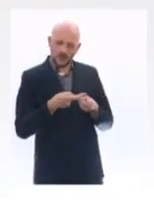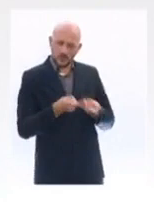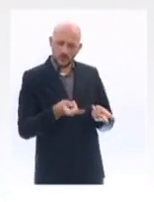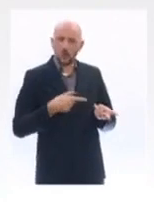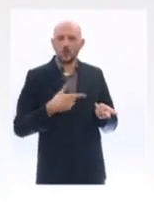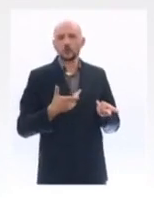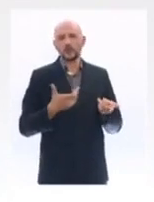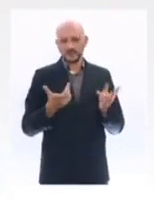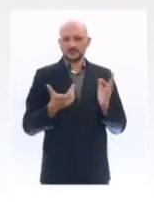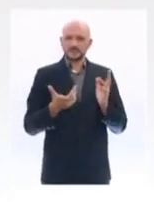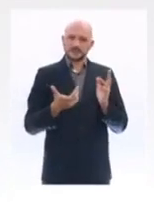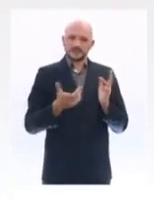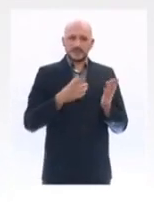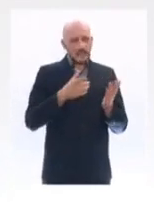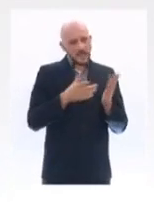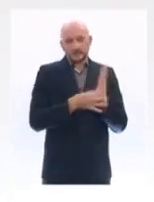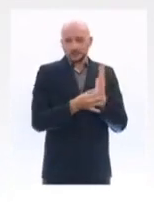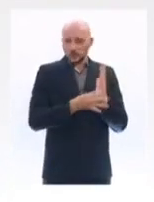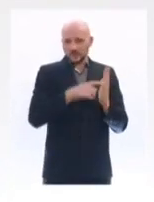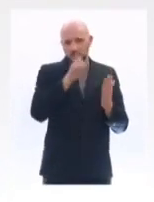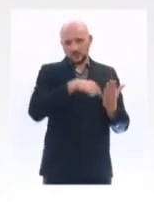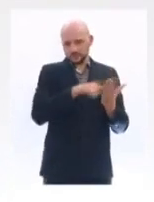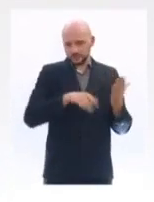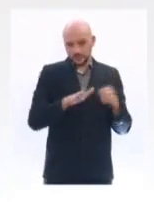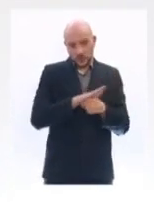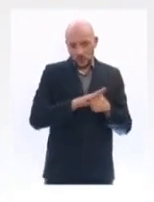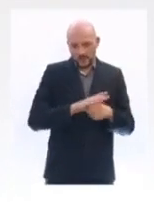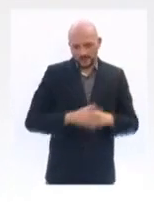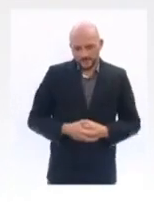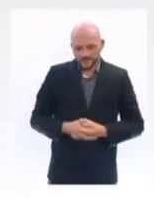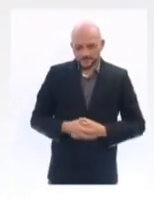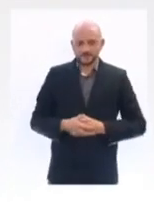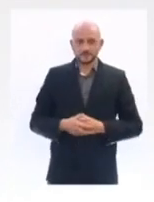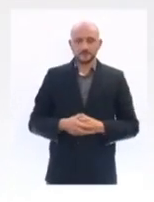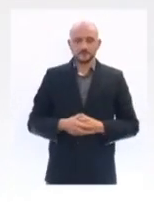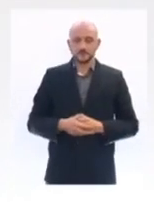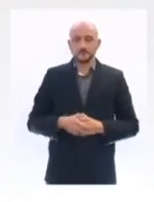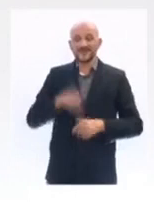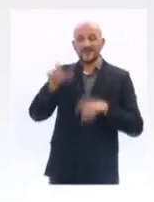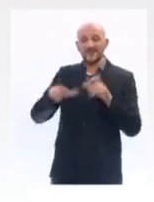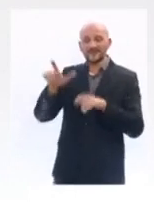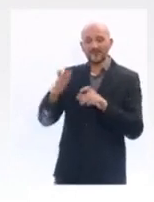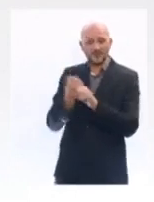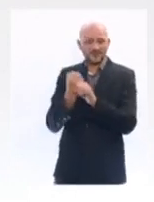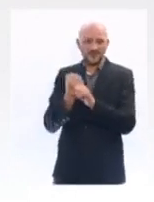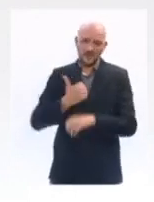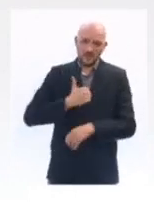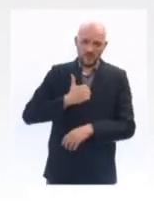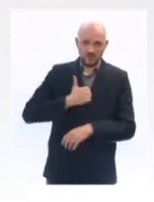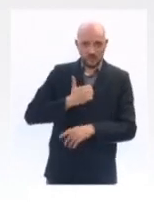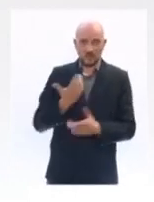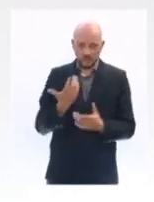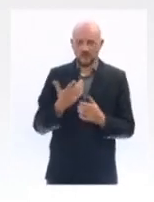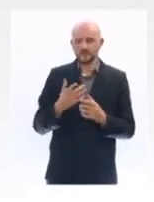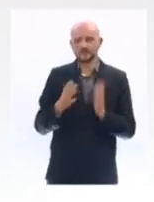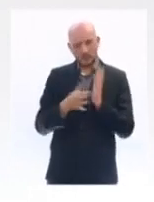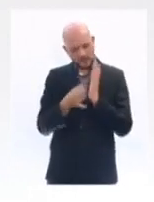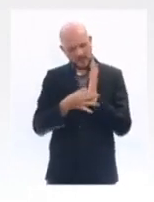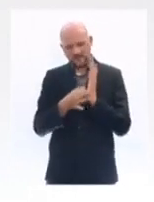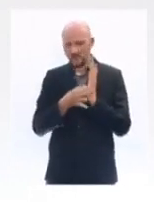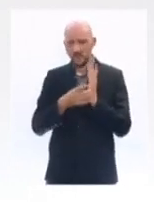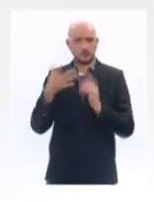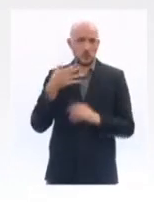veux dire aussi à tous ceux qui ont demandé un étalement auprès des URSSAF avant le confinement et qui sont en négociation avec les URSSAF pour